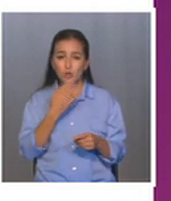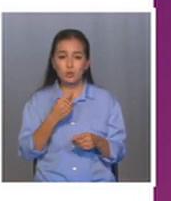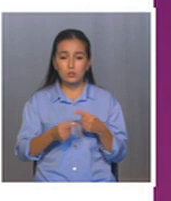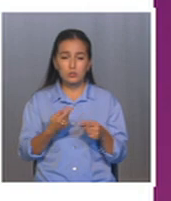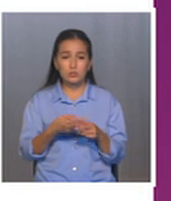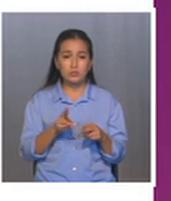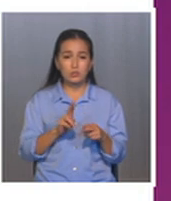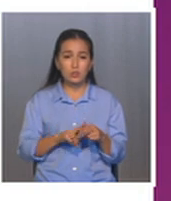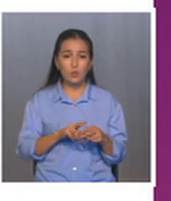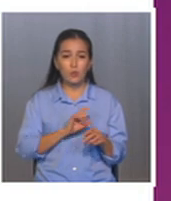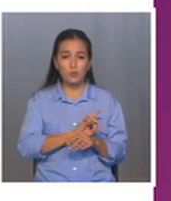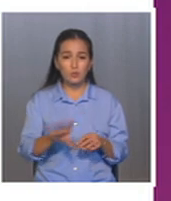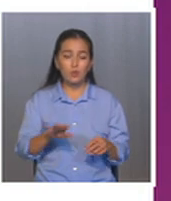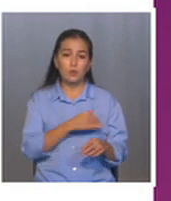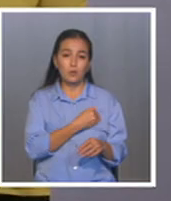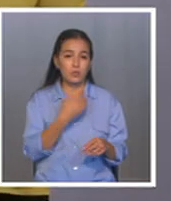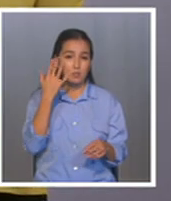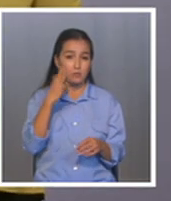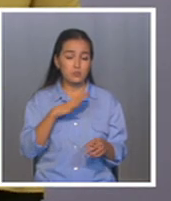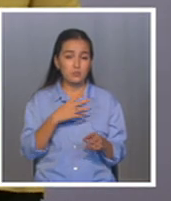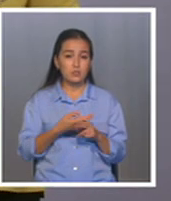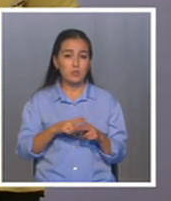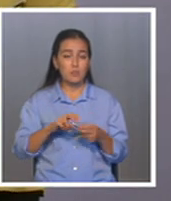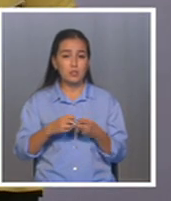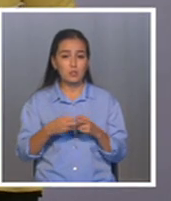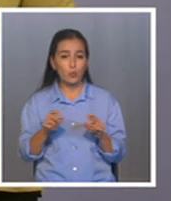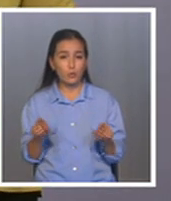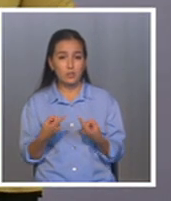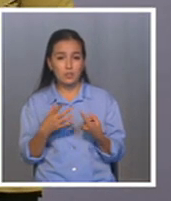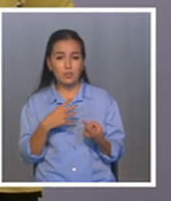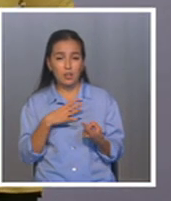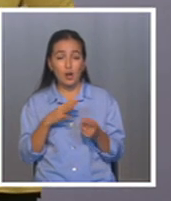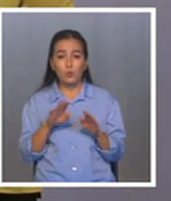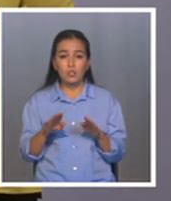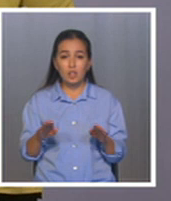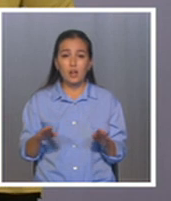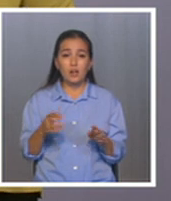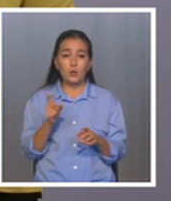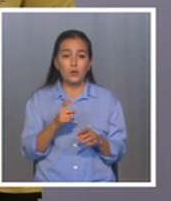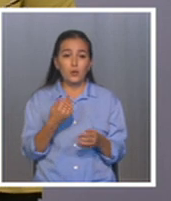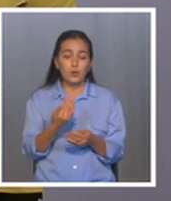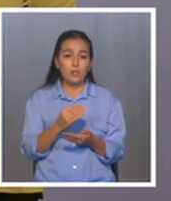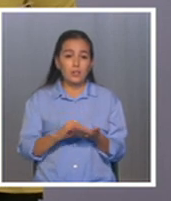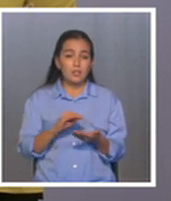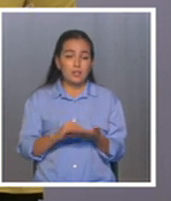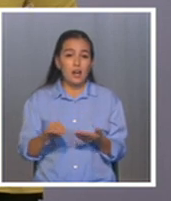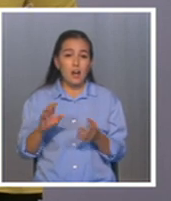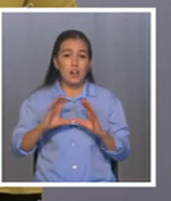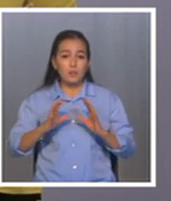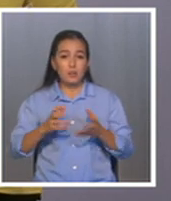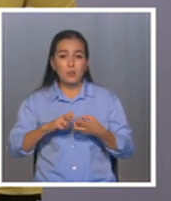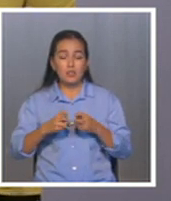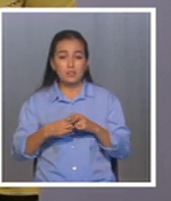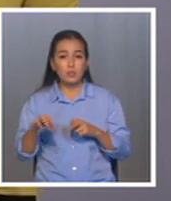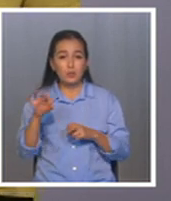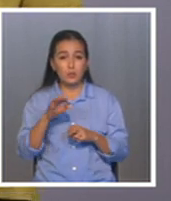жойылу мәселелері көтеріледі. Оқушылар, шығарманың композициясы, ғаламдық мәселе туралы түсінікті